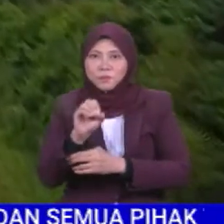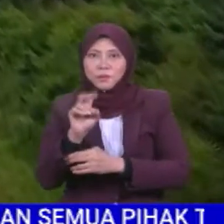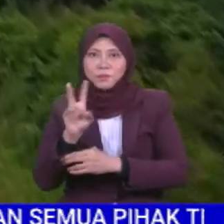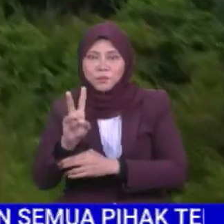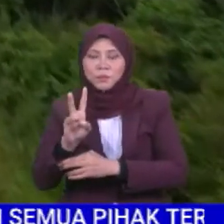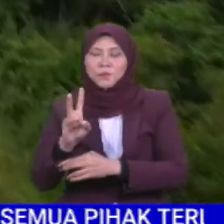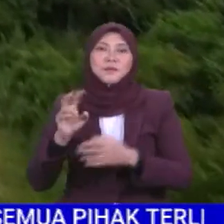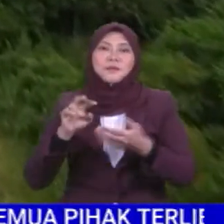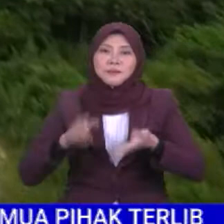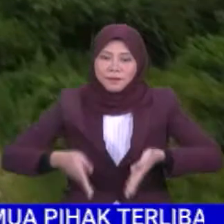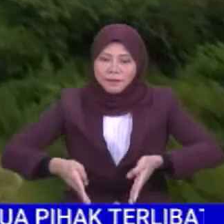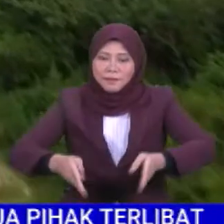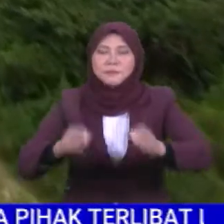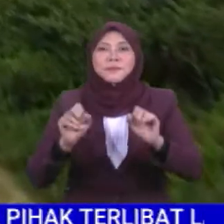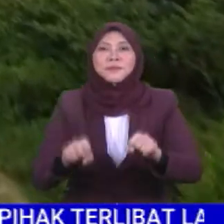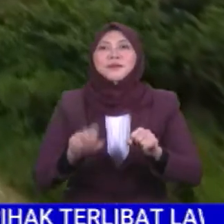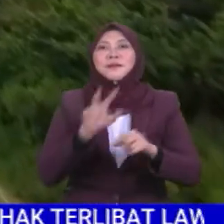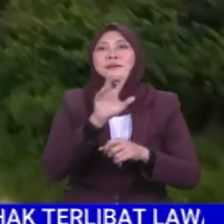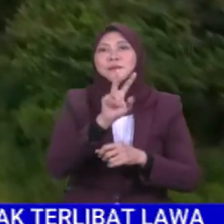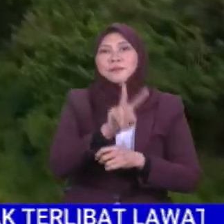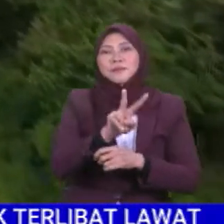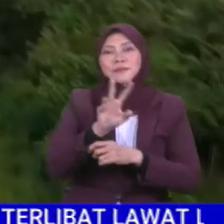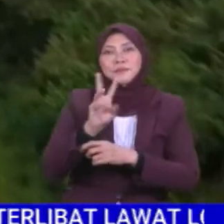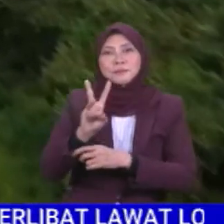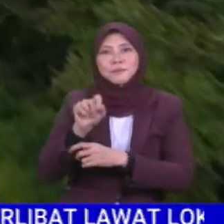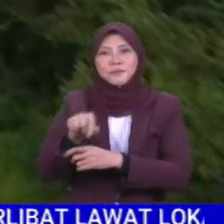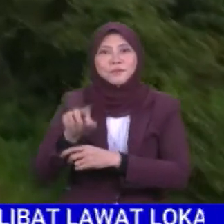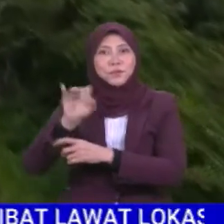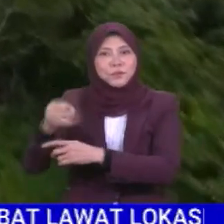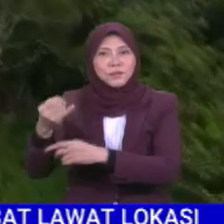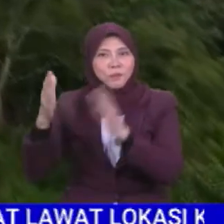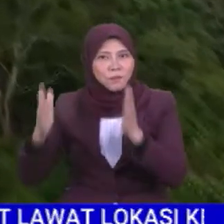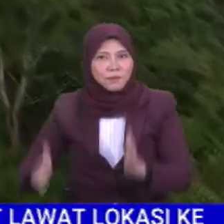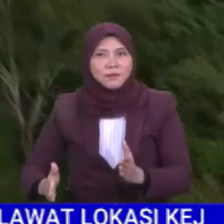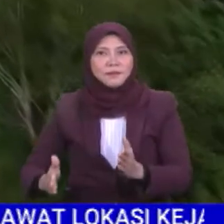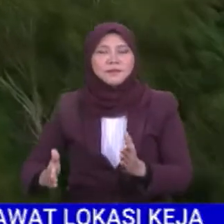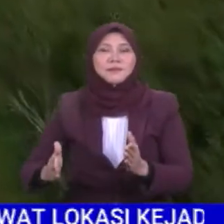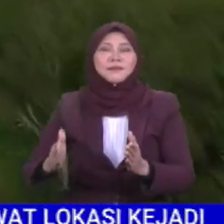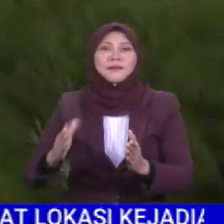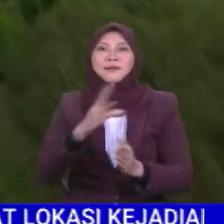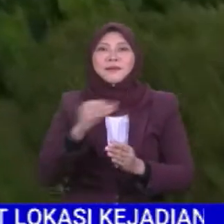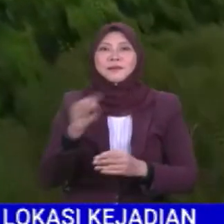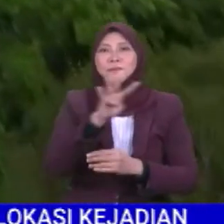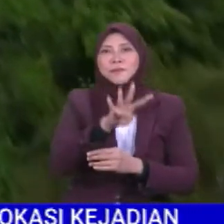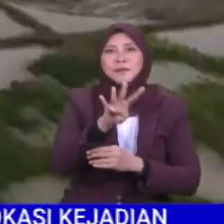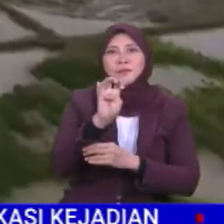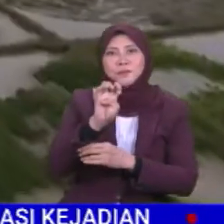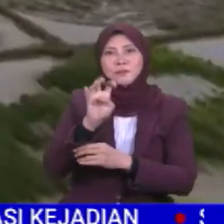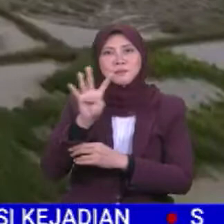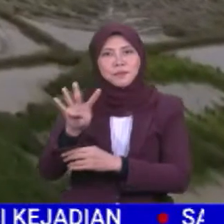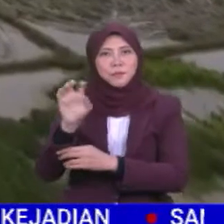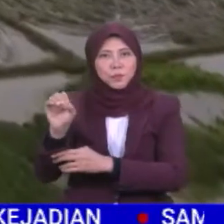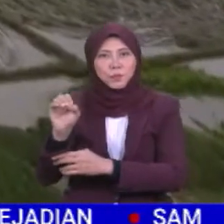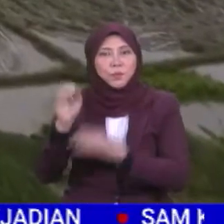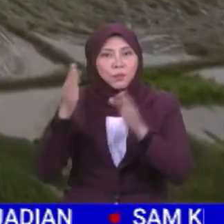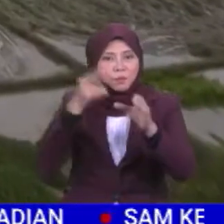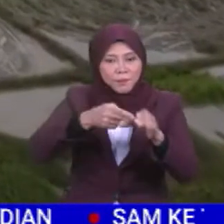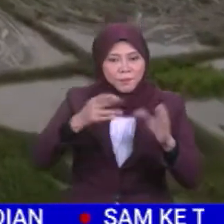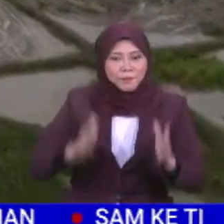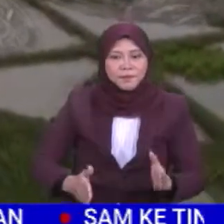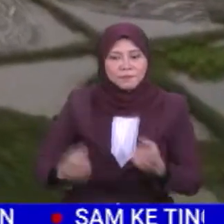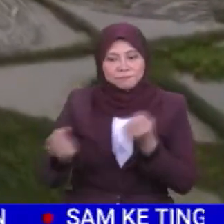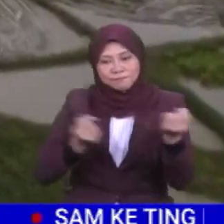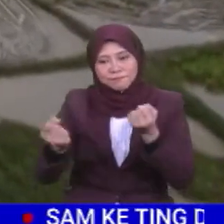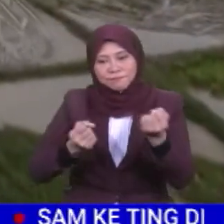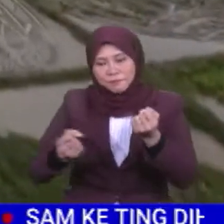menampung sehingga 56000000 penumpang setahun dengan capacity 440 penumpang bagi setiap